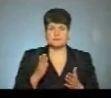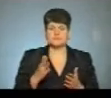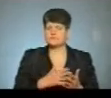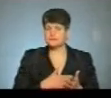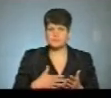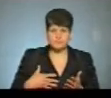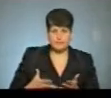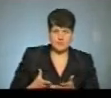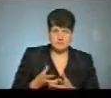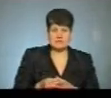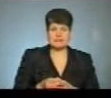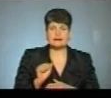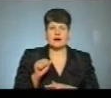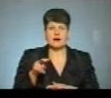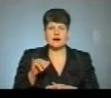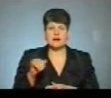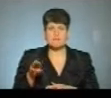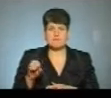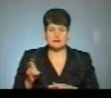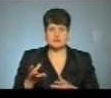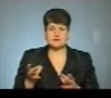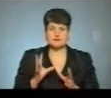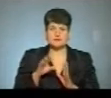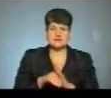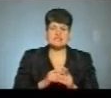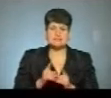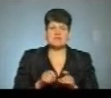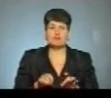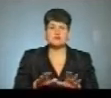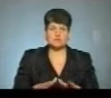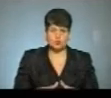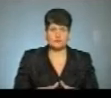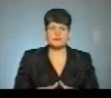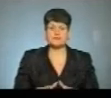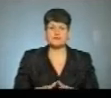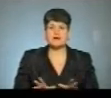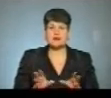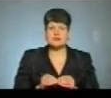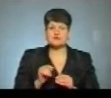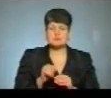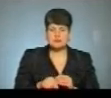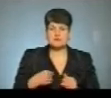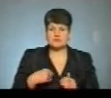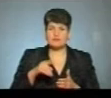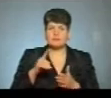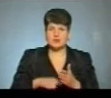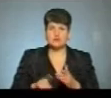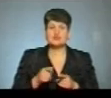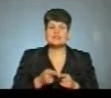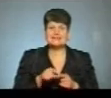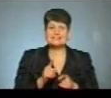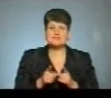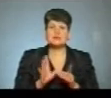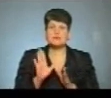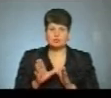сплати аліментів, потрібно зміни внести в постанови. Разом з тим, я впевнений, що ці зміни будуть внесені,